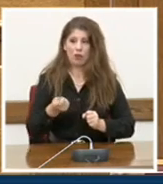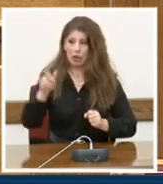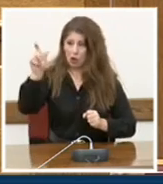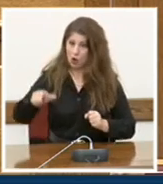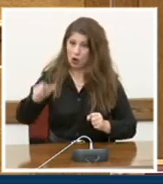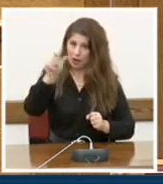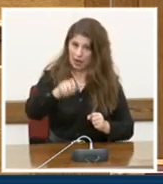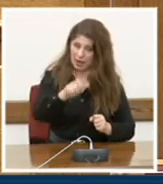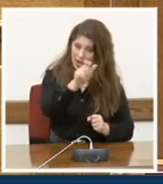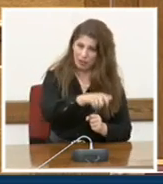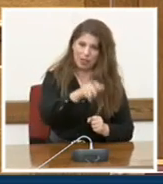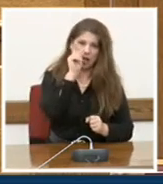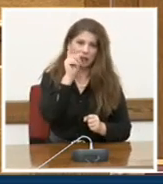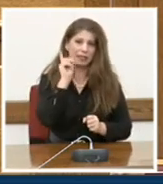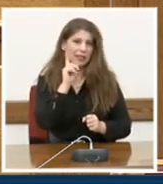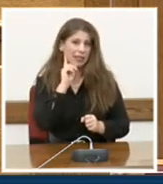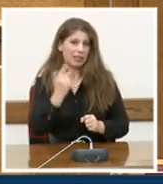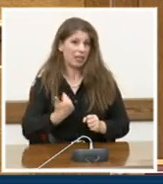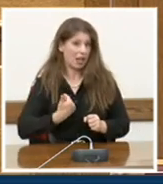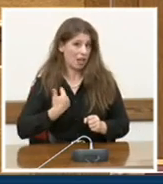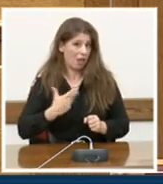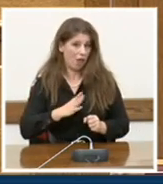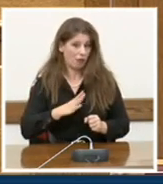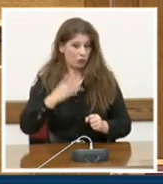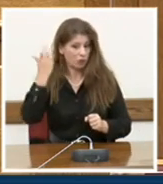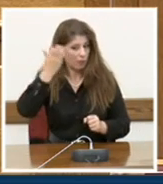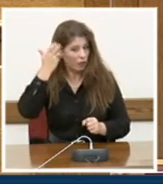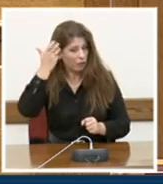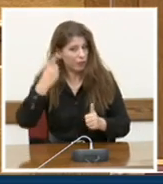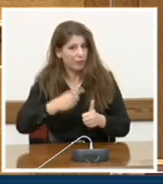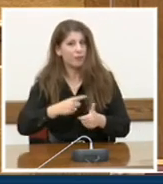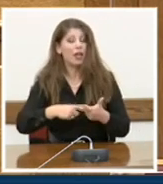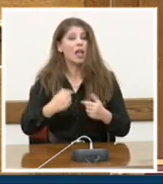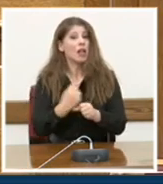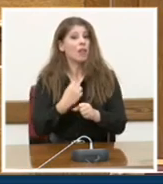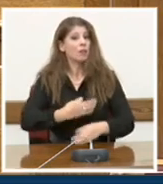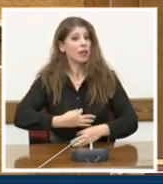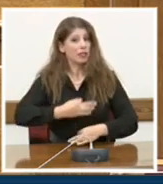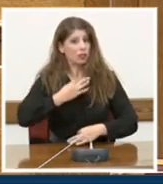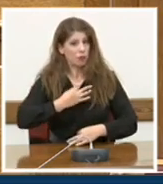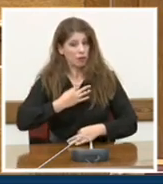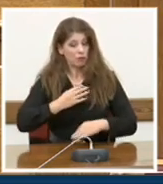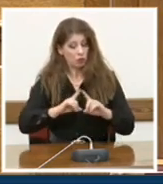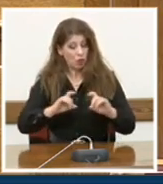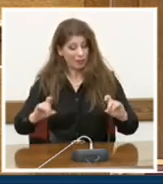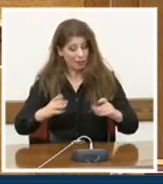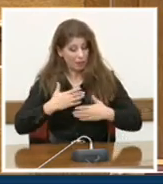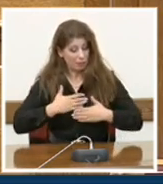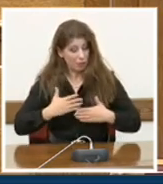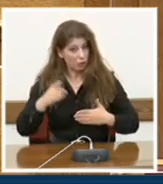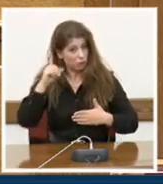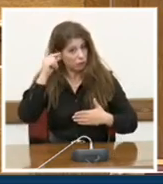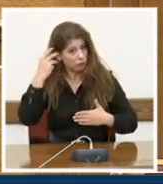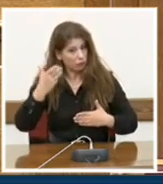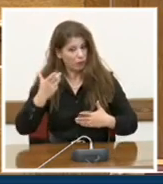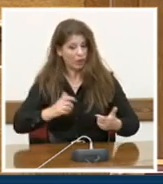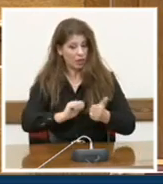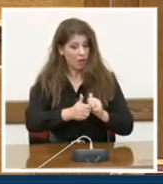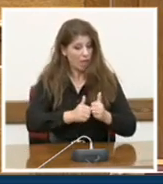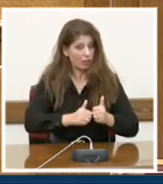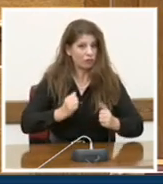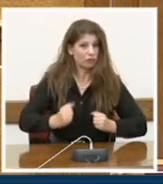νέα για να μορφωθεί, για να δουλέψει με αξιοπρέπεια στο αντικείμενό του, να αθληθεί, να έρθει